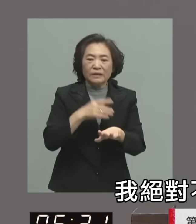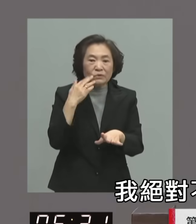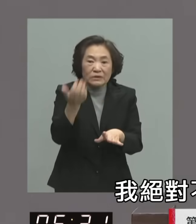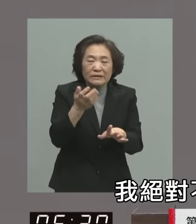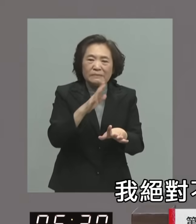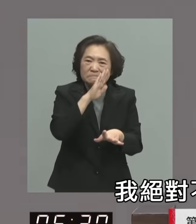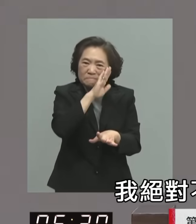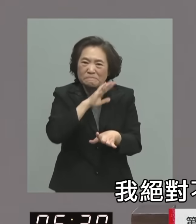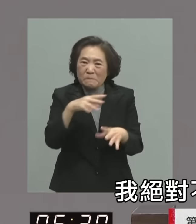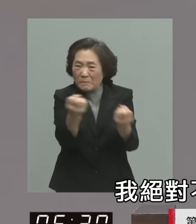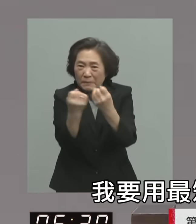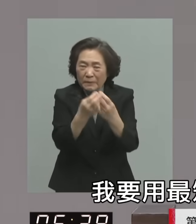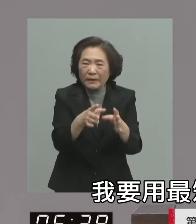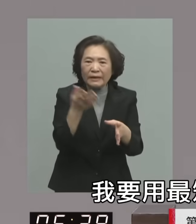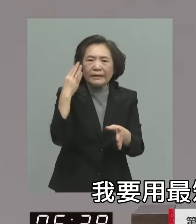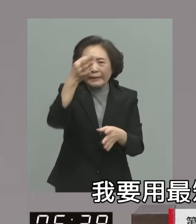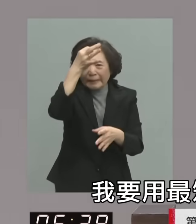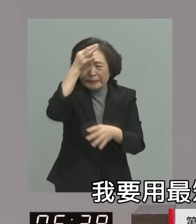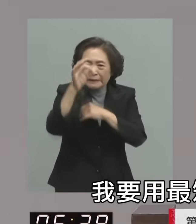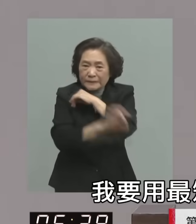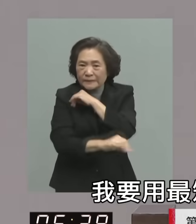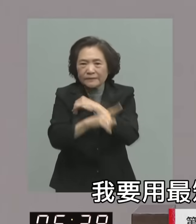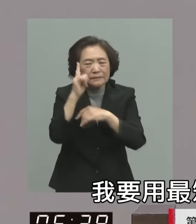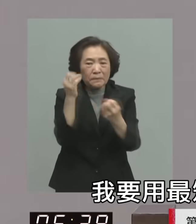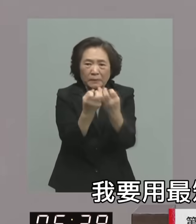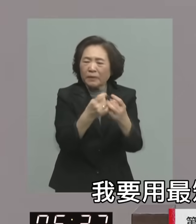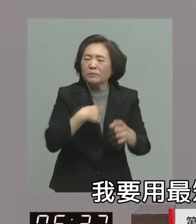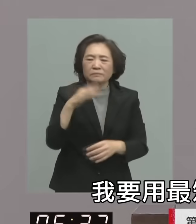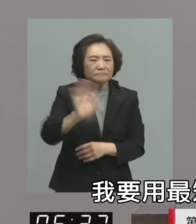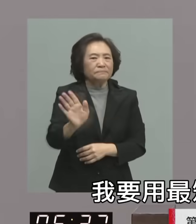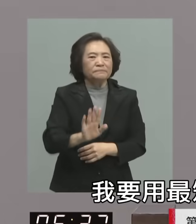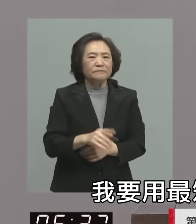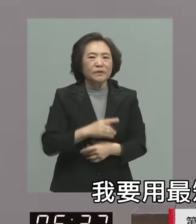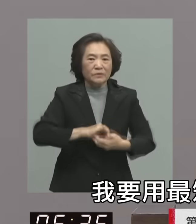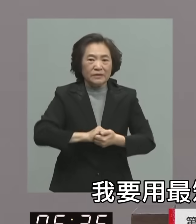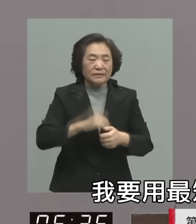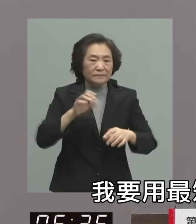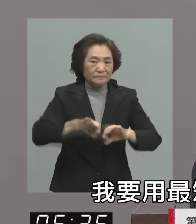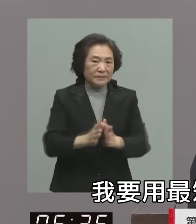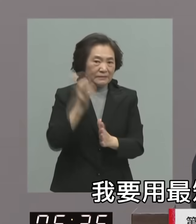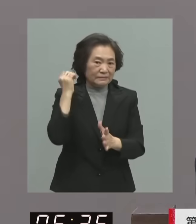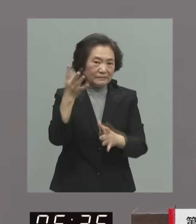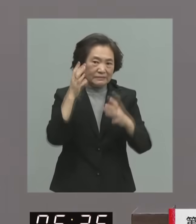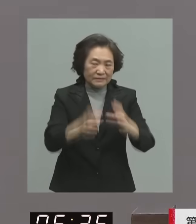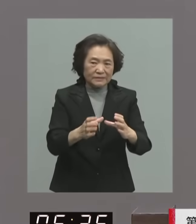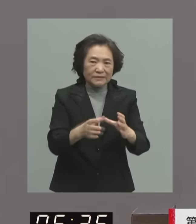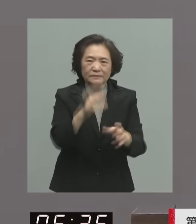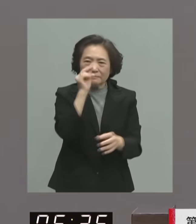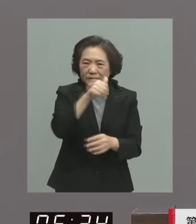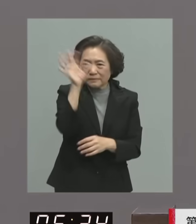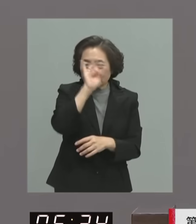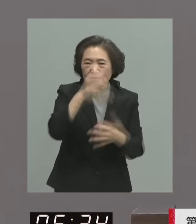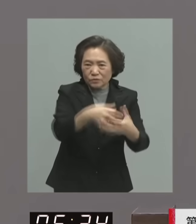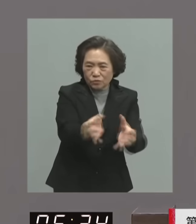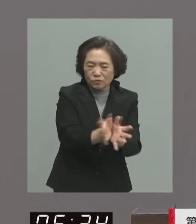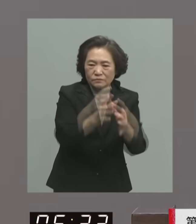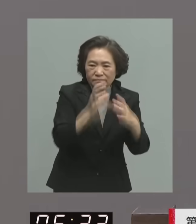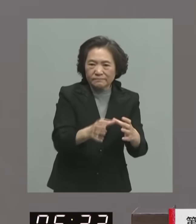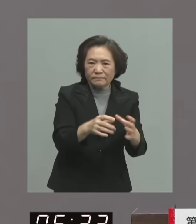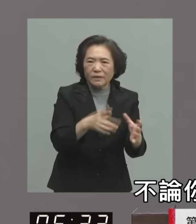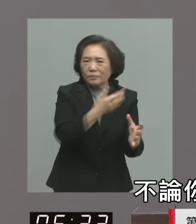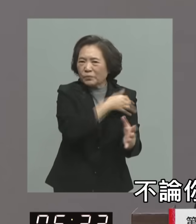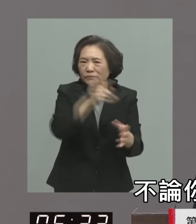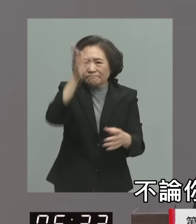案再发生。我会用上帝时间成立新的特侦组，不论你的官偌